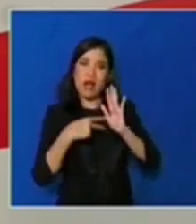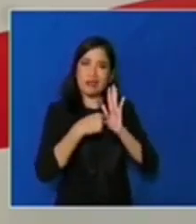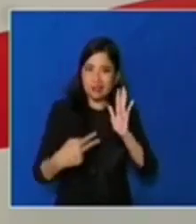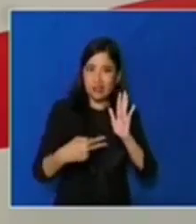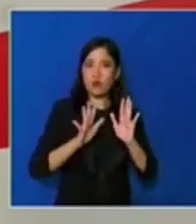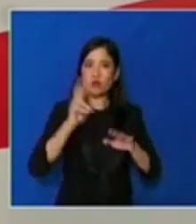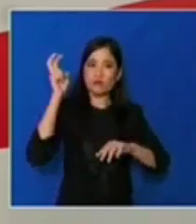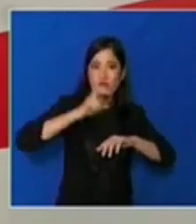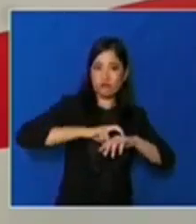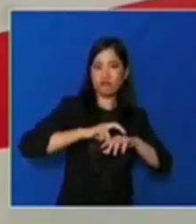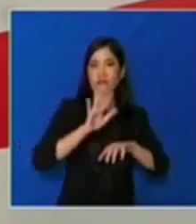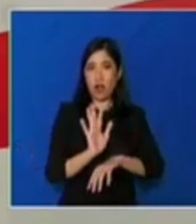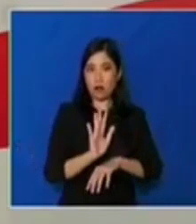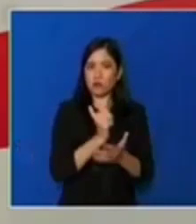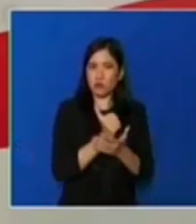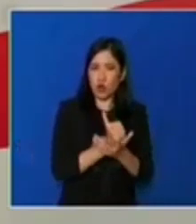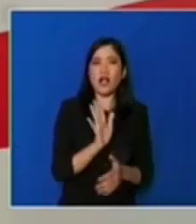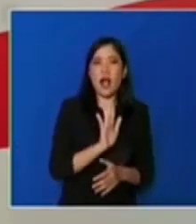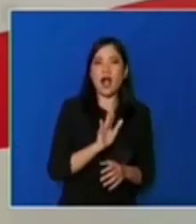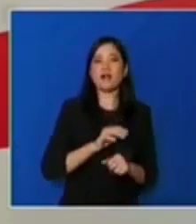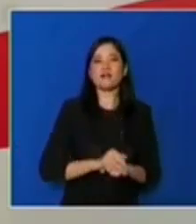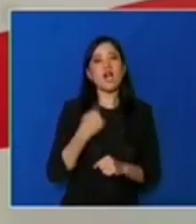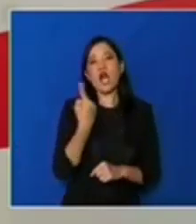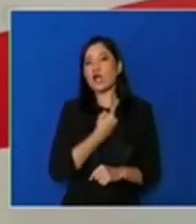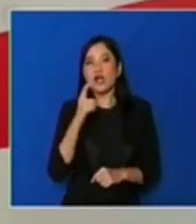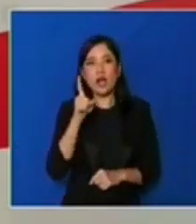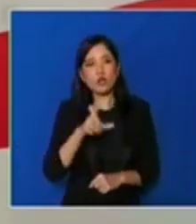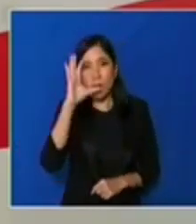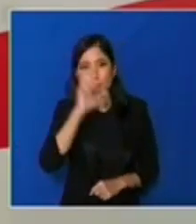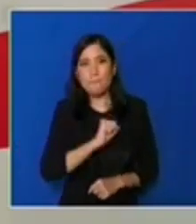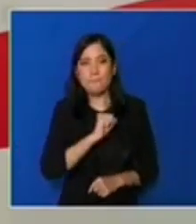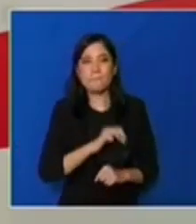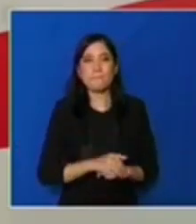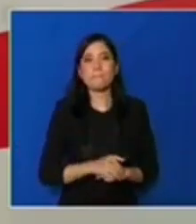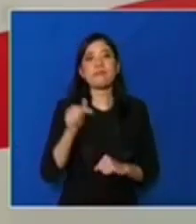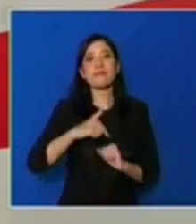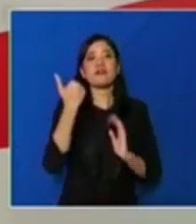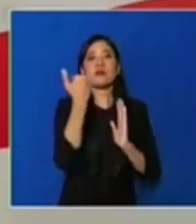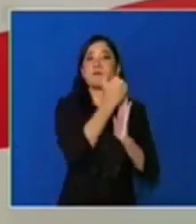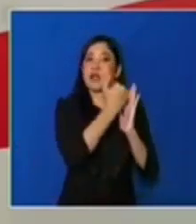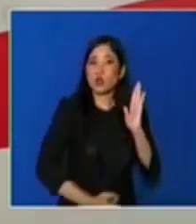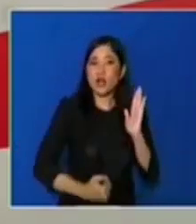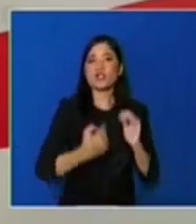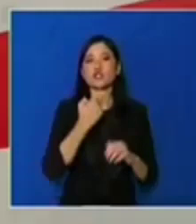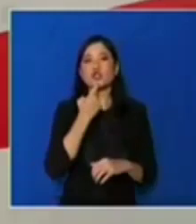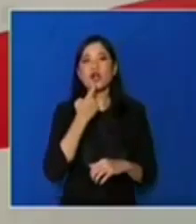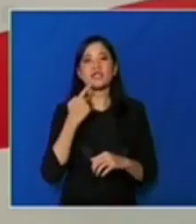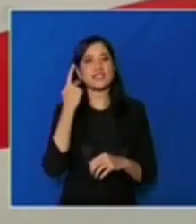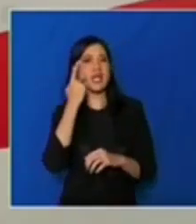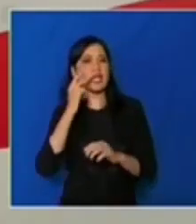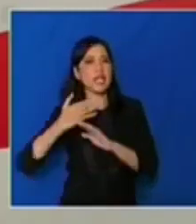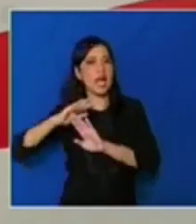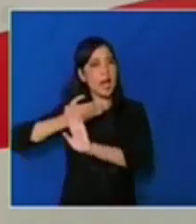kofit nine ten ini yang harus kita lebih bersama oleh karena itu kebijakan terkait dengan mengatur menjaga